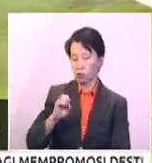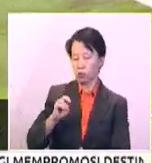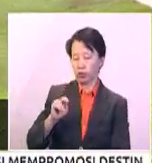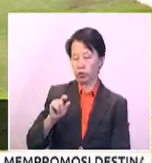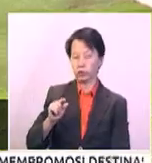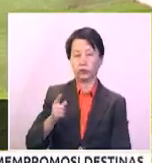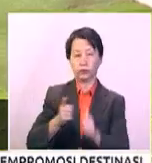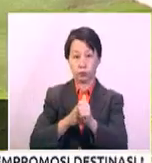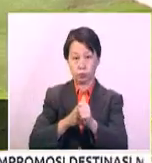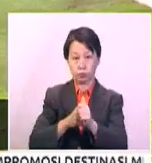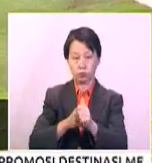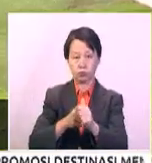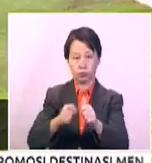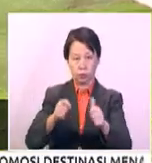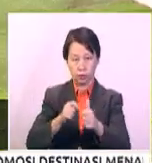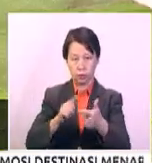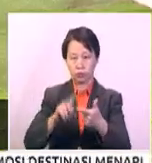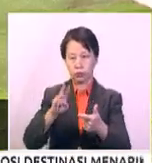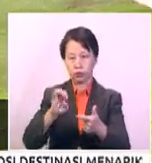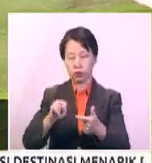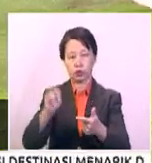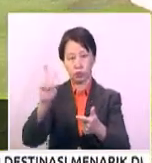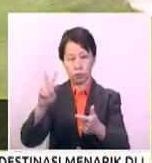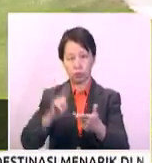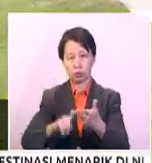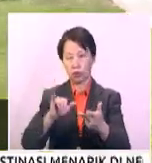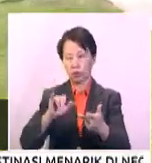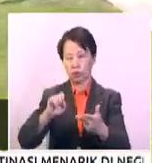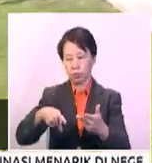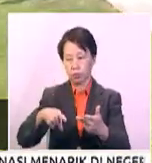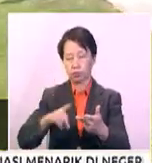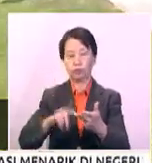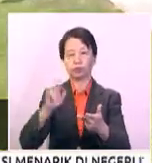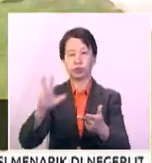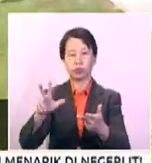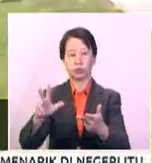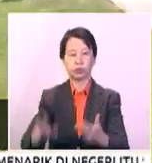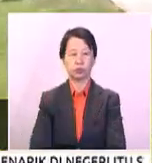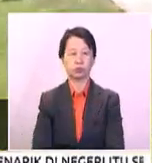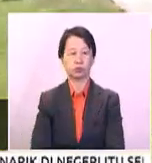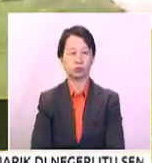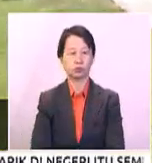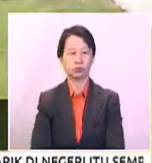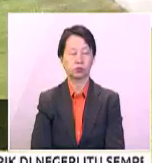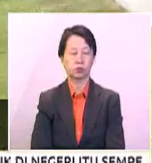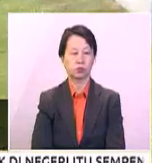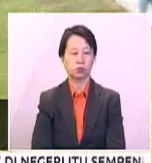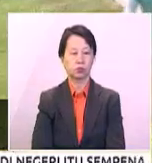di tempat pertama, Winnie Ng kedua dan Yip Sin Yi di tempat ketiga.